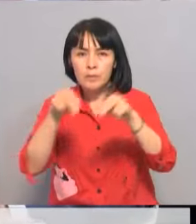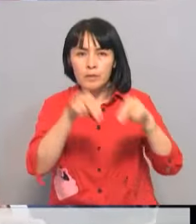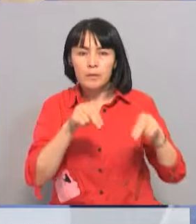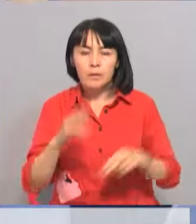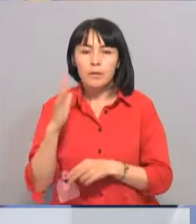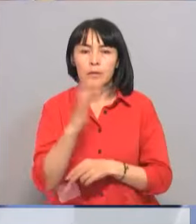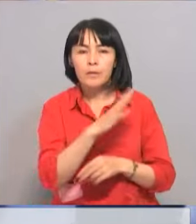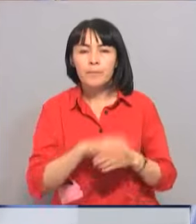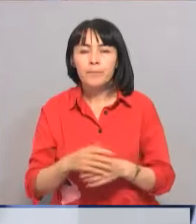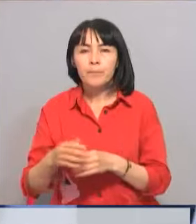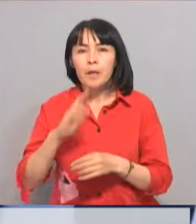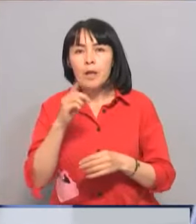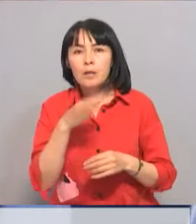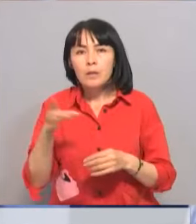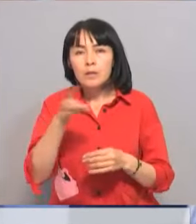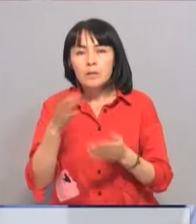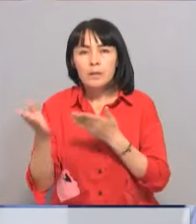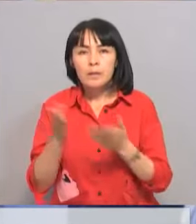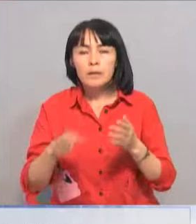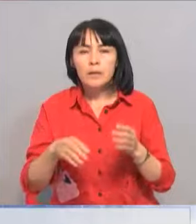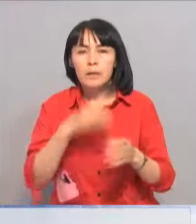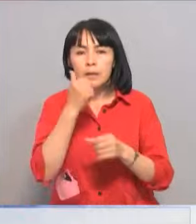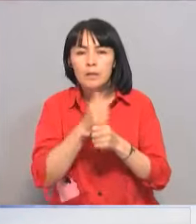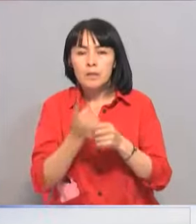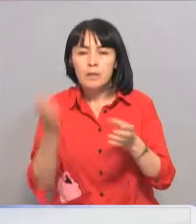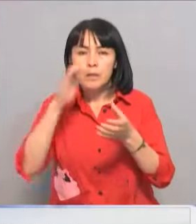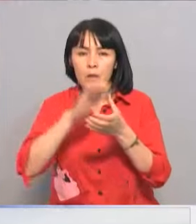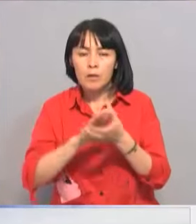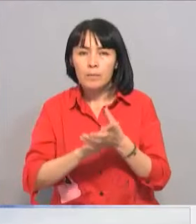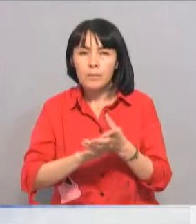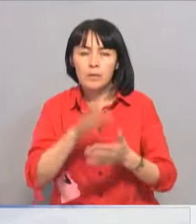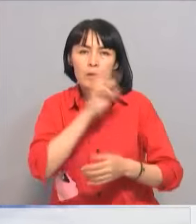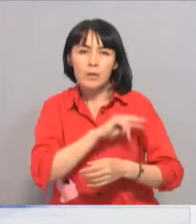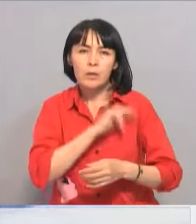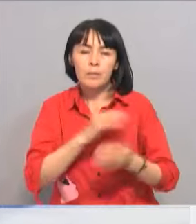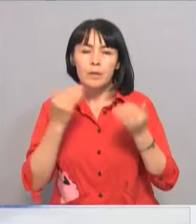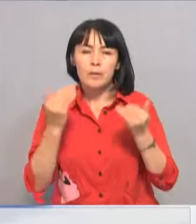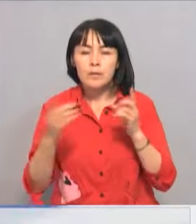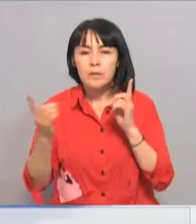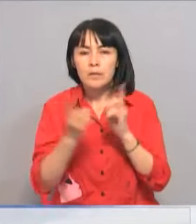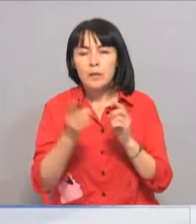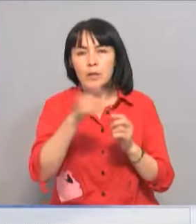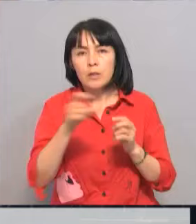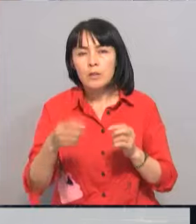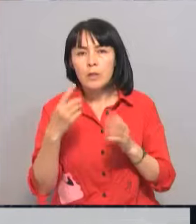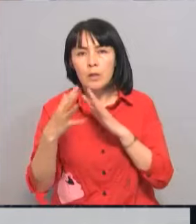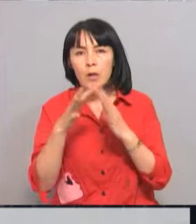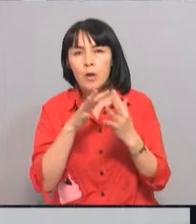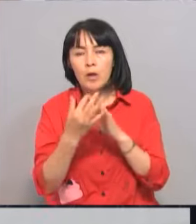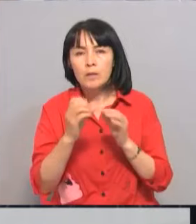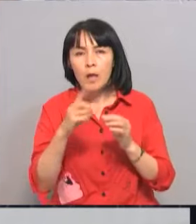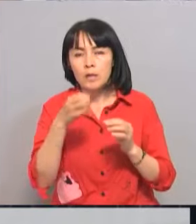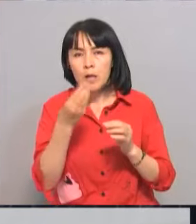деревьев. Прибывший в Казгурский район глава региона ознакомился с пусковыми работами АГРС и встретился с жителями в населенном пункте